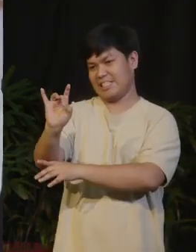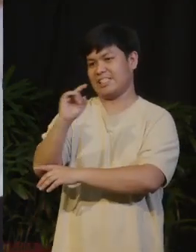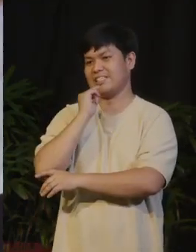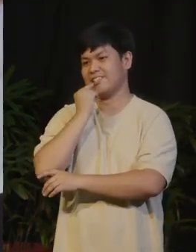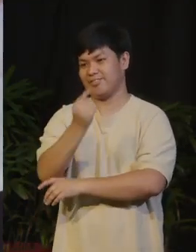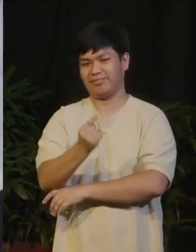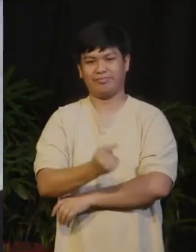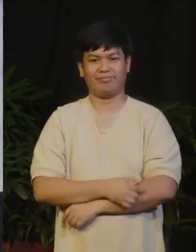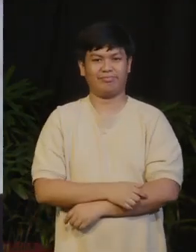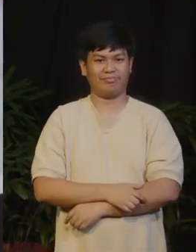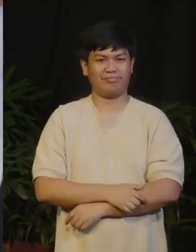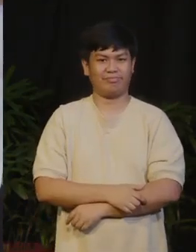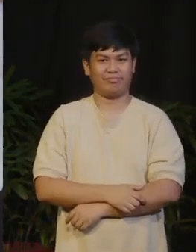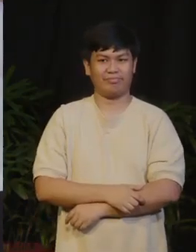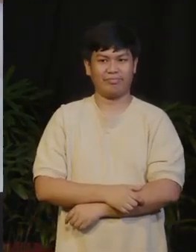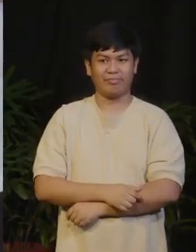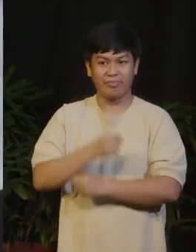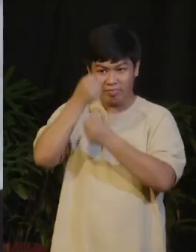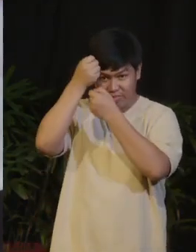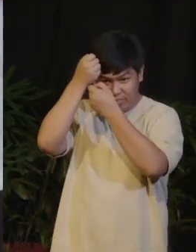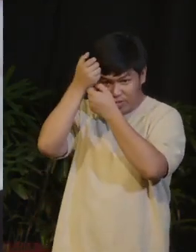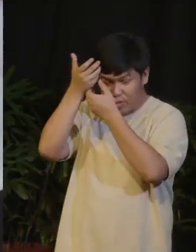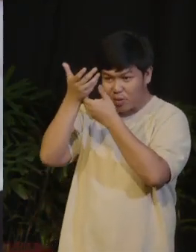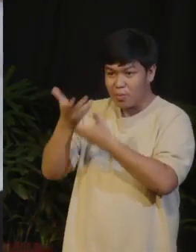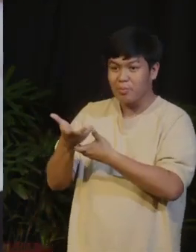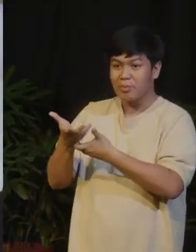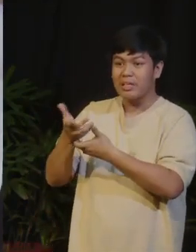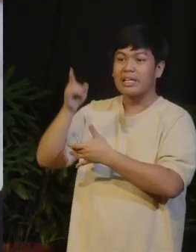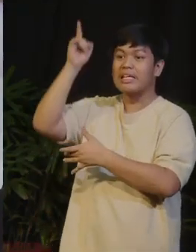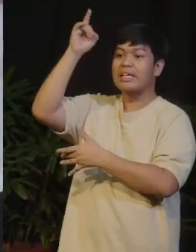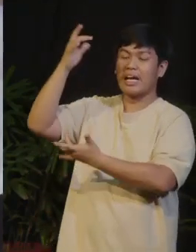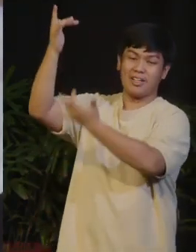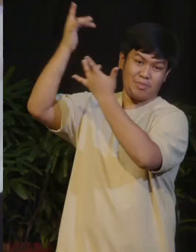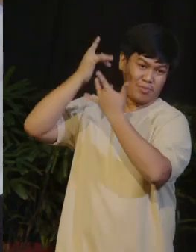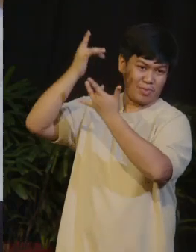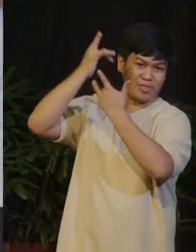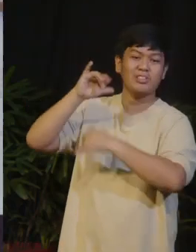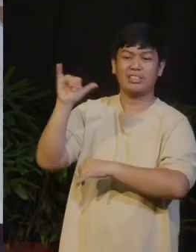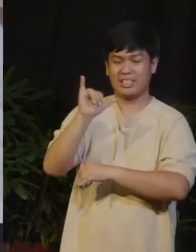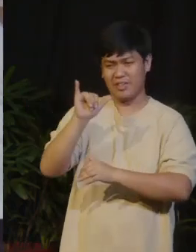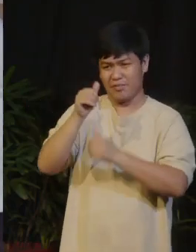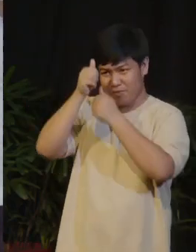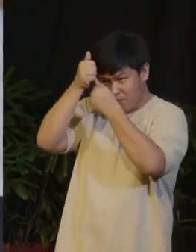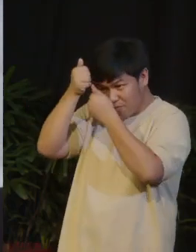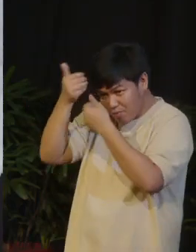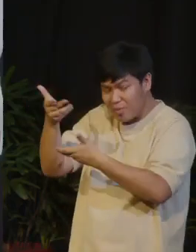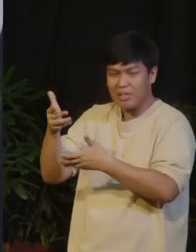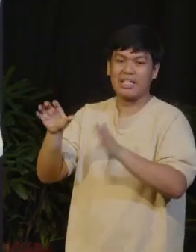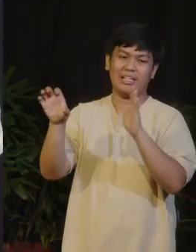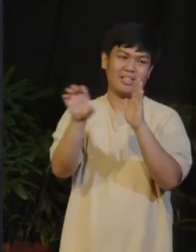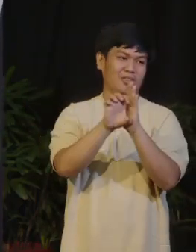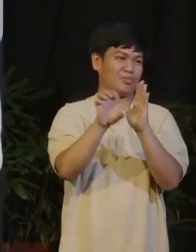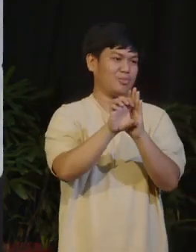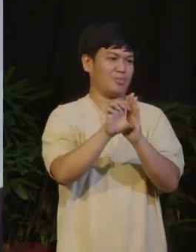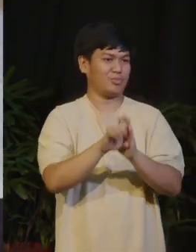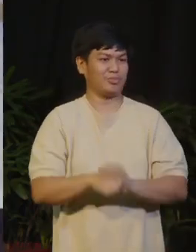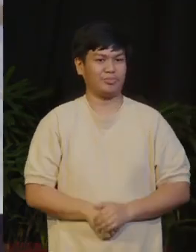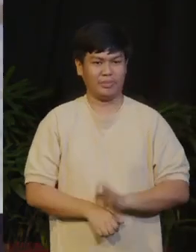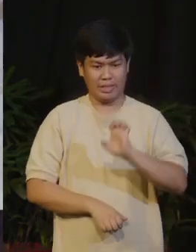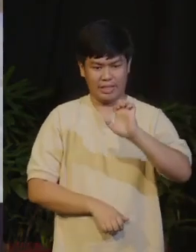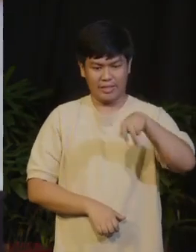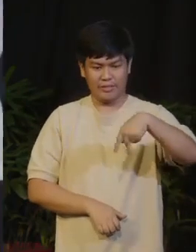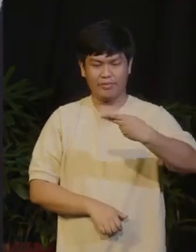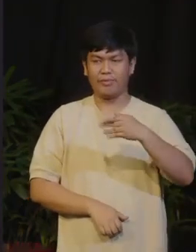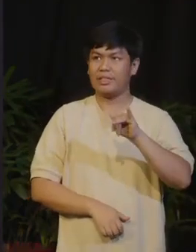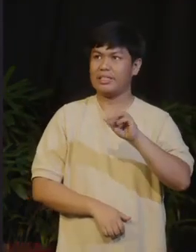At ito ay alinsunod sa mayamang kahabagan ng Diyos. Ang sabi sa Ephesians 4:32, be